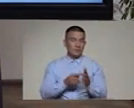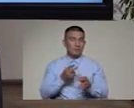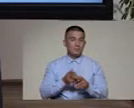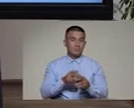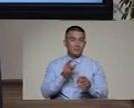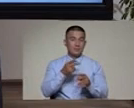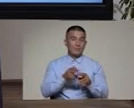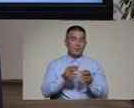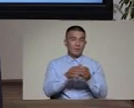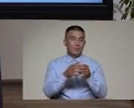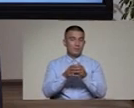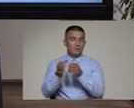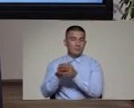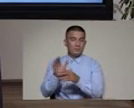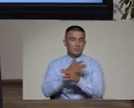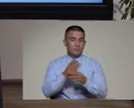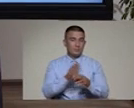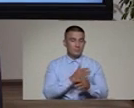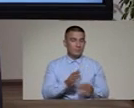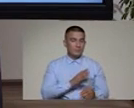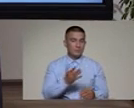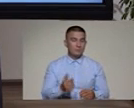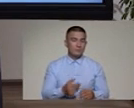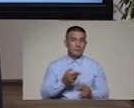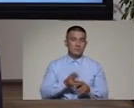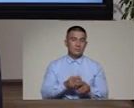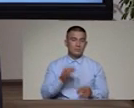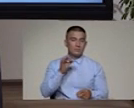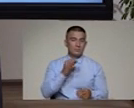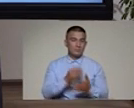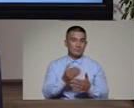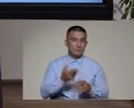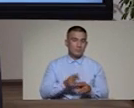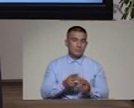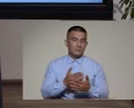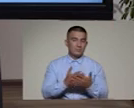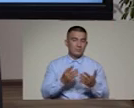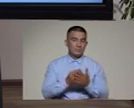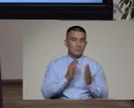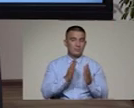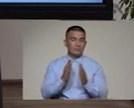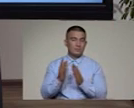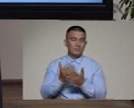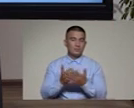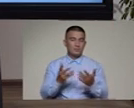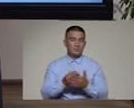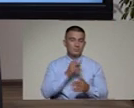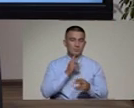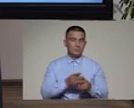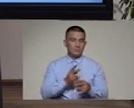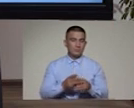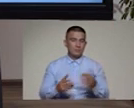toifalarga ajratib berishdi. E'tibor bering. Demak, davriy sistemada joylashgan kimyoviy elementlar metallar